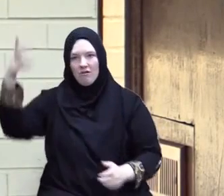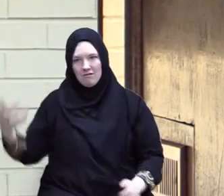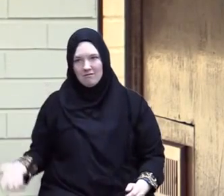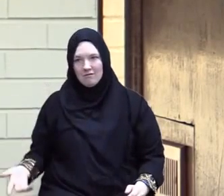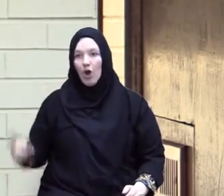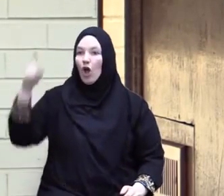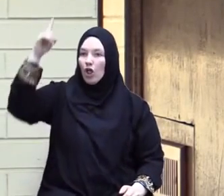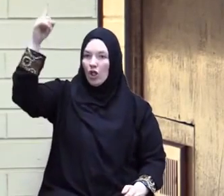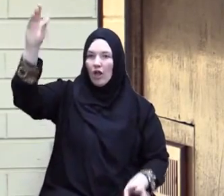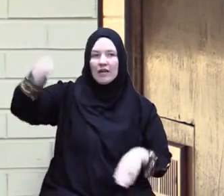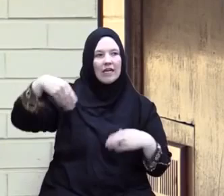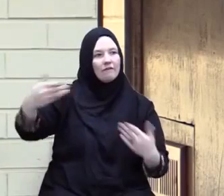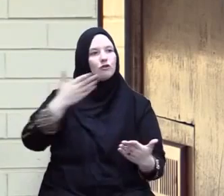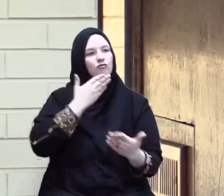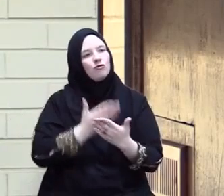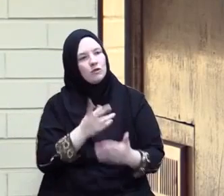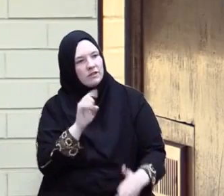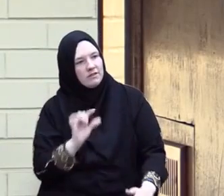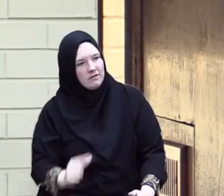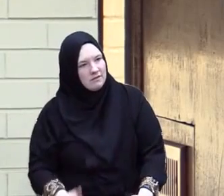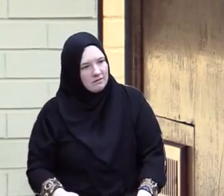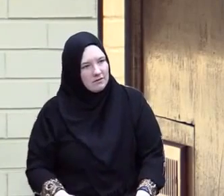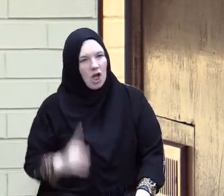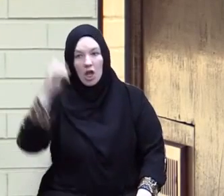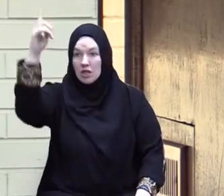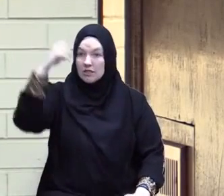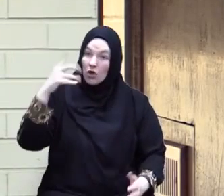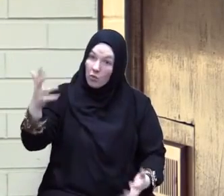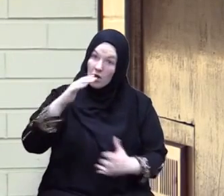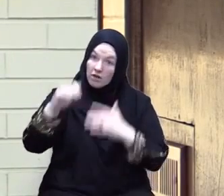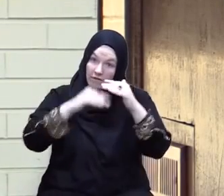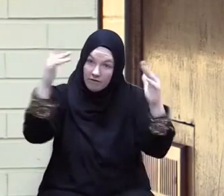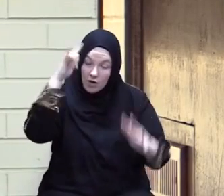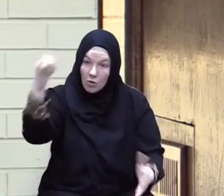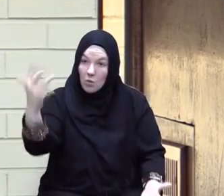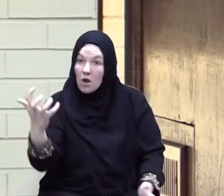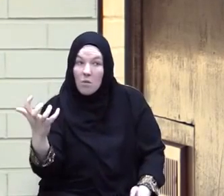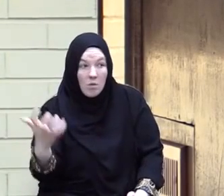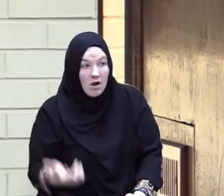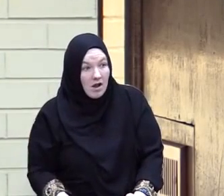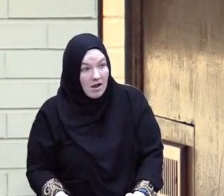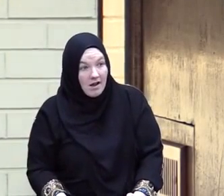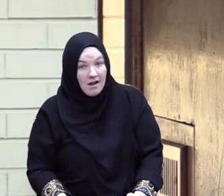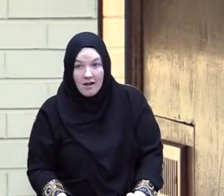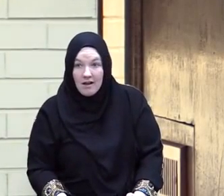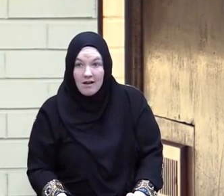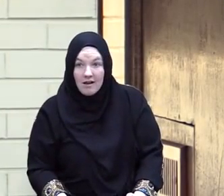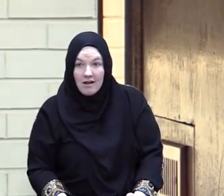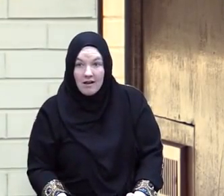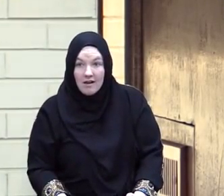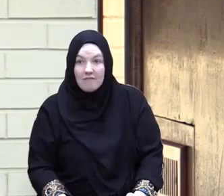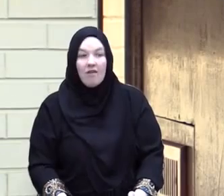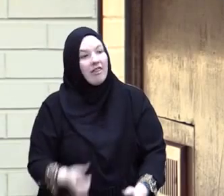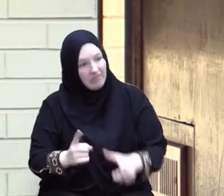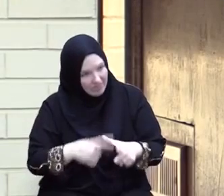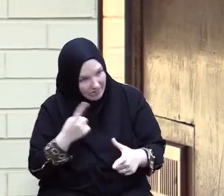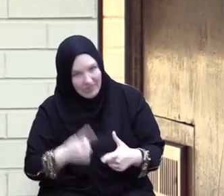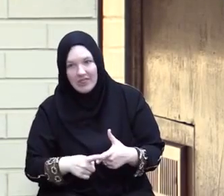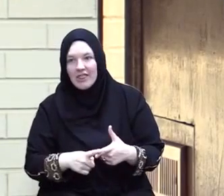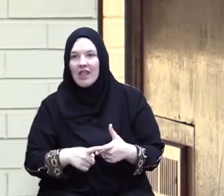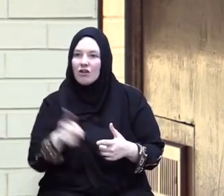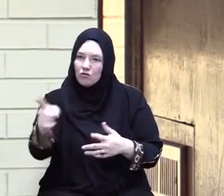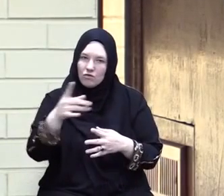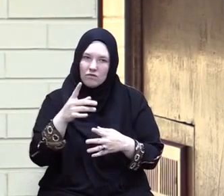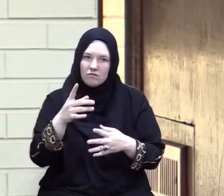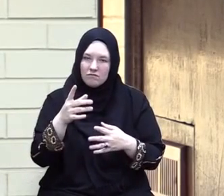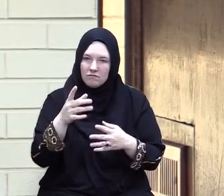إِنَّ اللَّهَ اشْتَرَى مِنَ الْمُؤْمِنِينَ أَنفُسَهُمْ وَأَمْوَالَهُمْ بِأَنَّ لَهُمُ الْجَنَّةِ. Allah has purchased from the believers